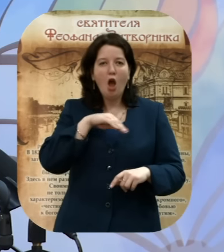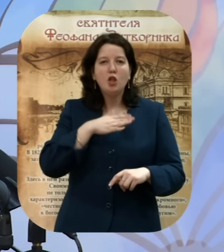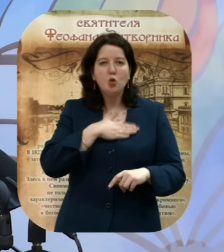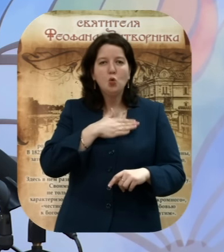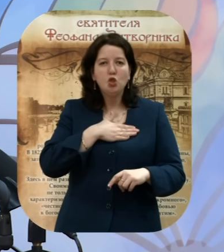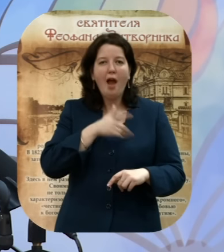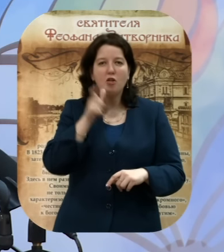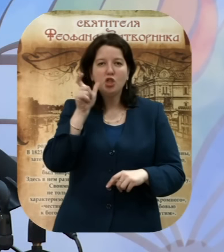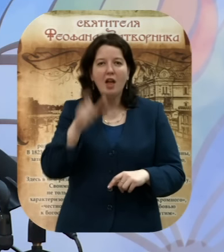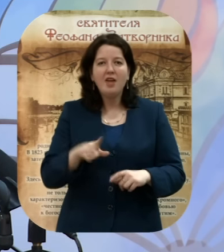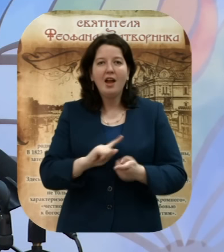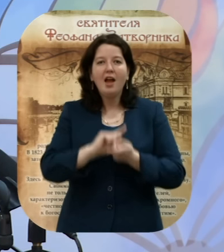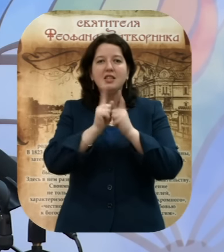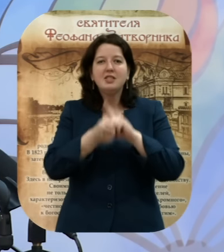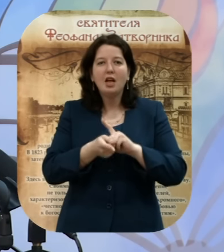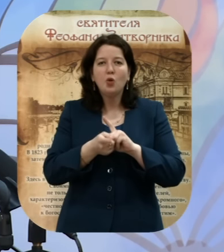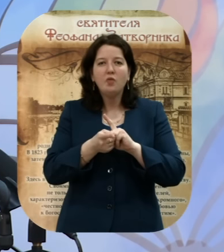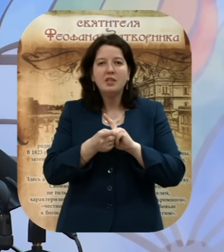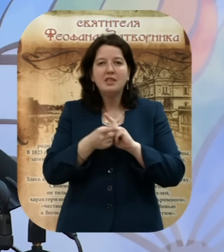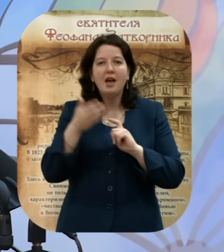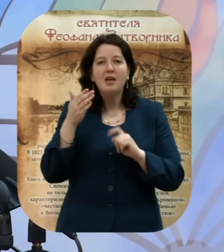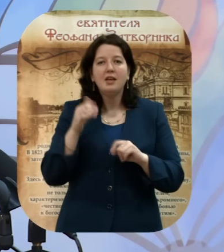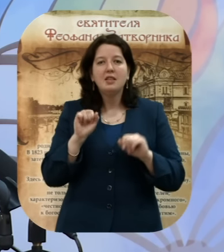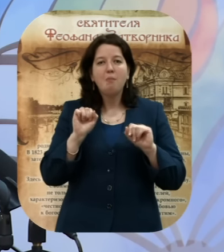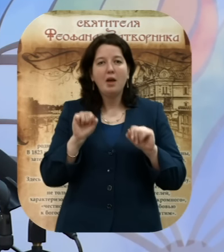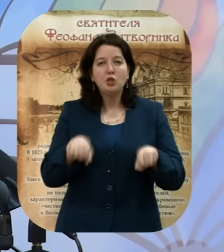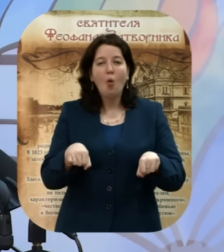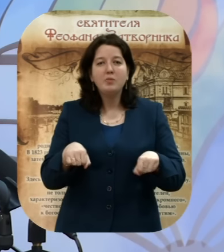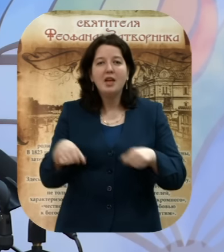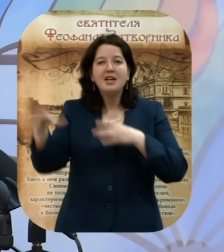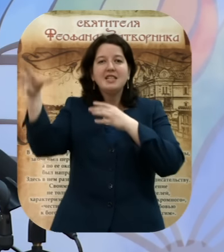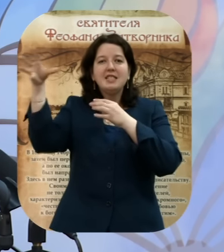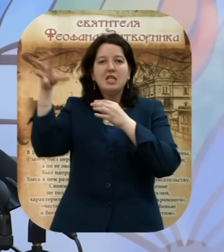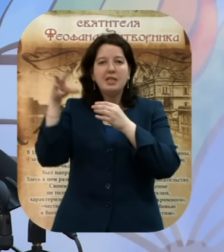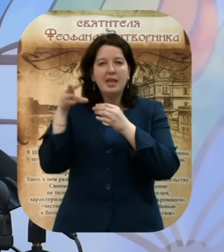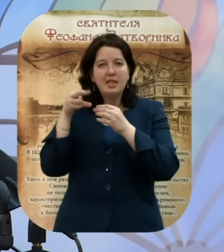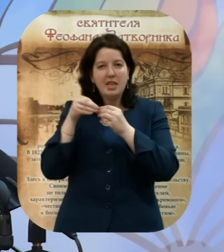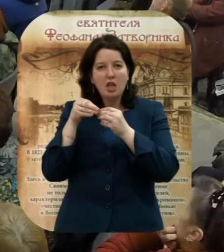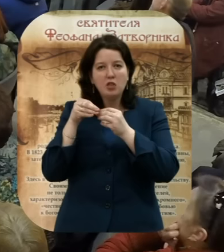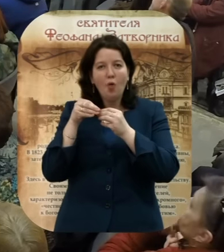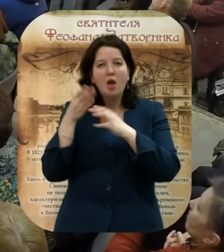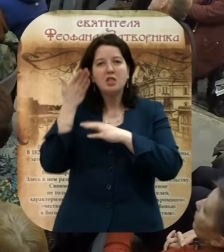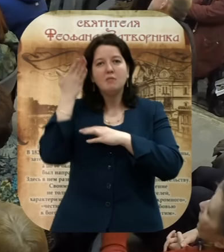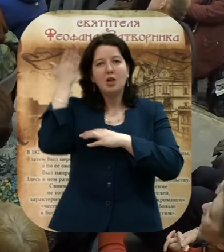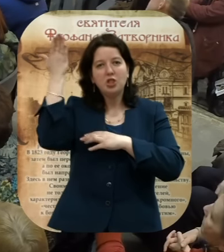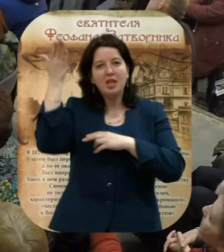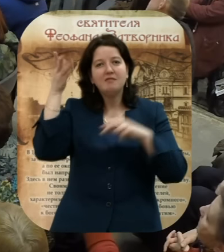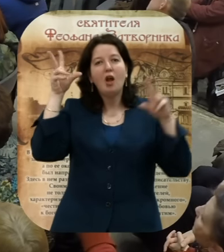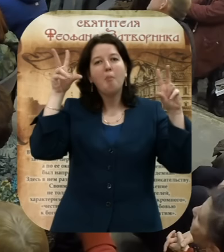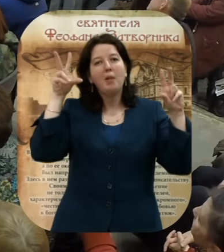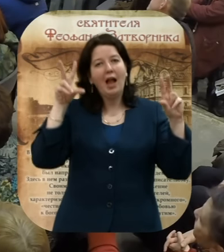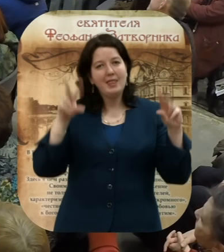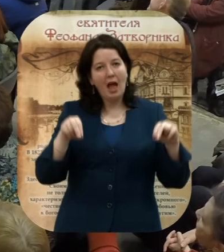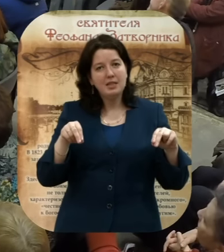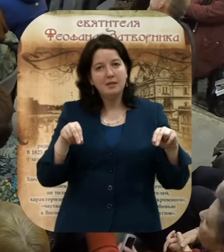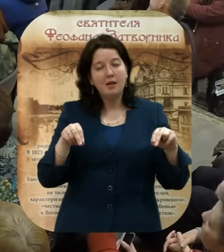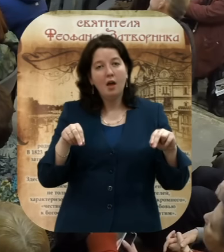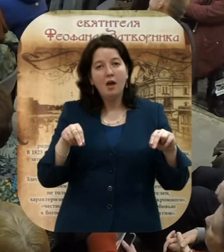становится способной к соединению с божественной благодатью. Благодать